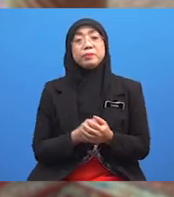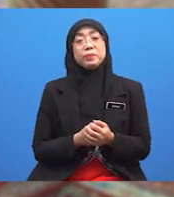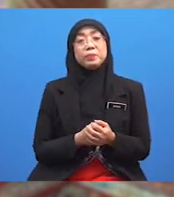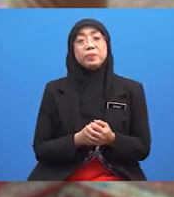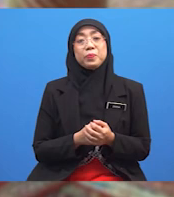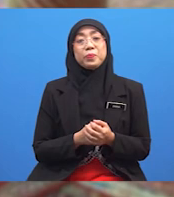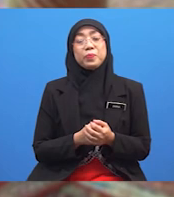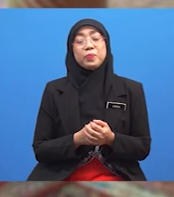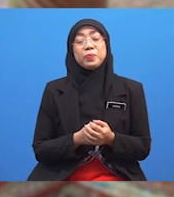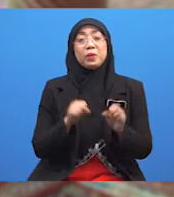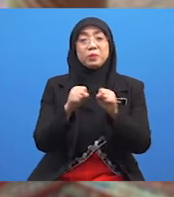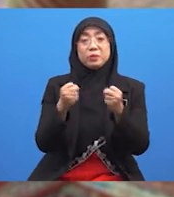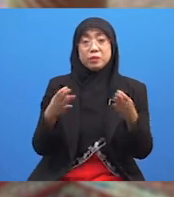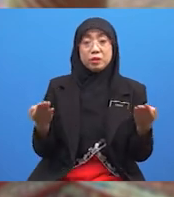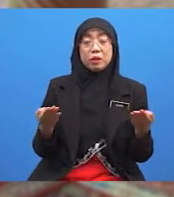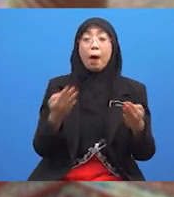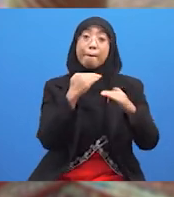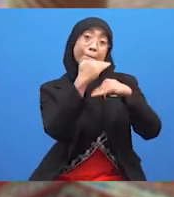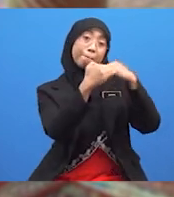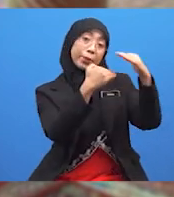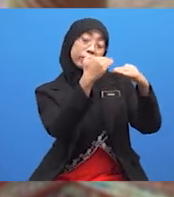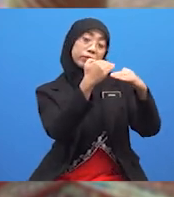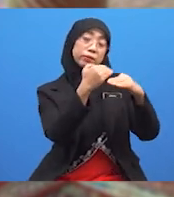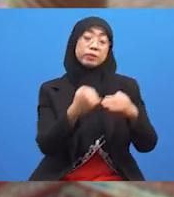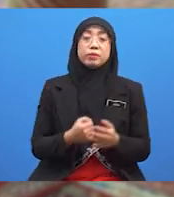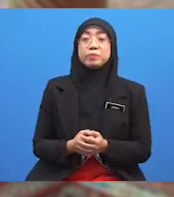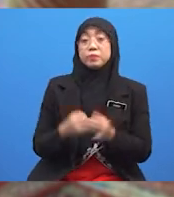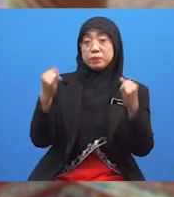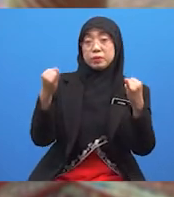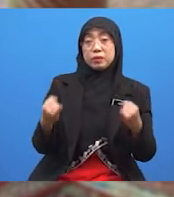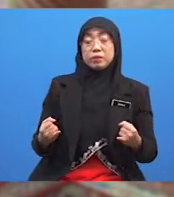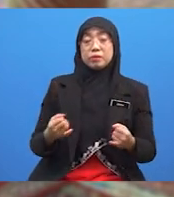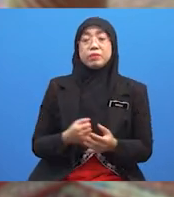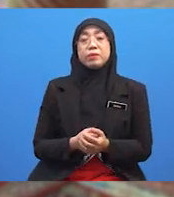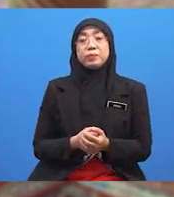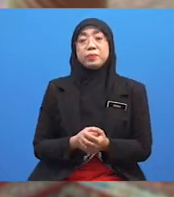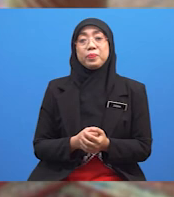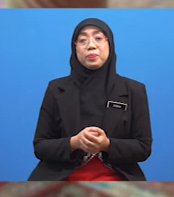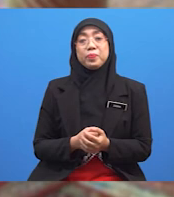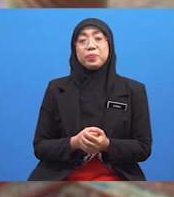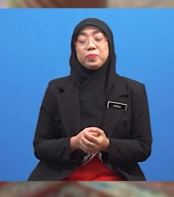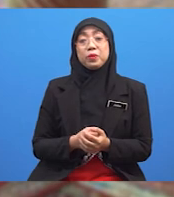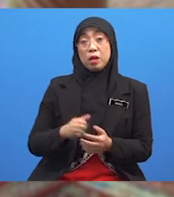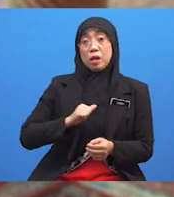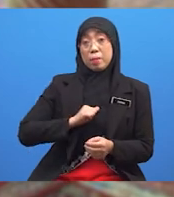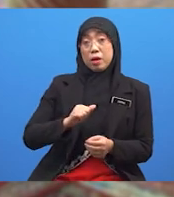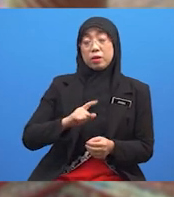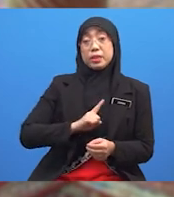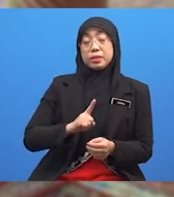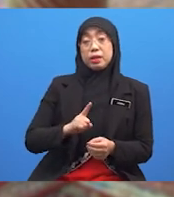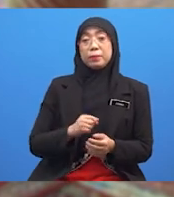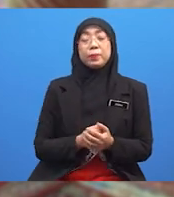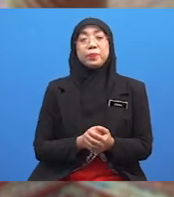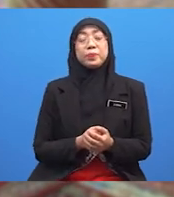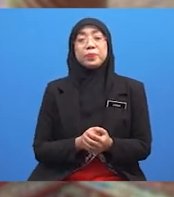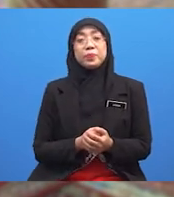iaitu Sastera dan Pembangunan dari aspek pembangunan insan berkaitan keagamaan berdasarkan